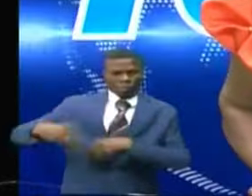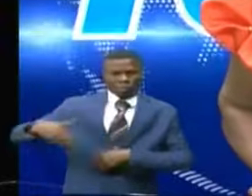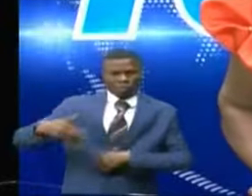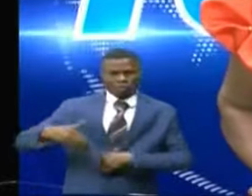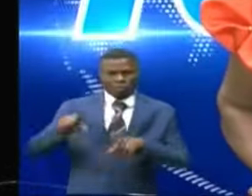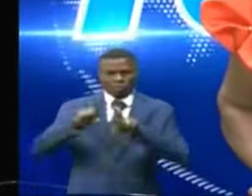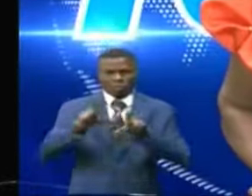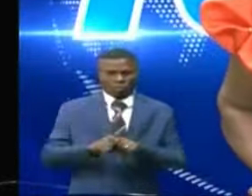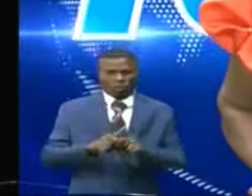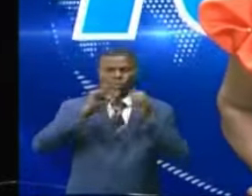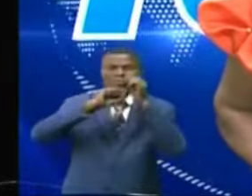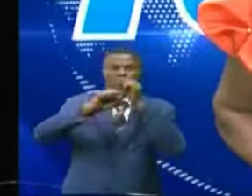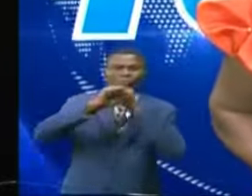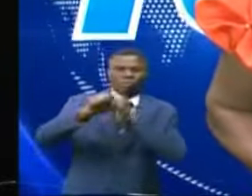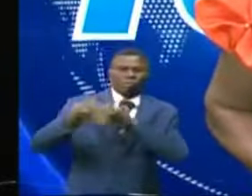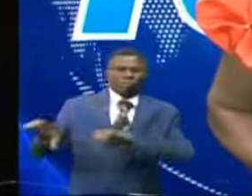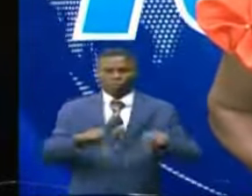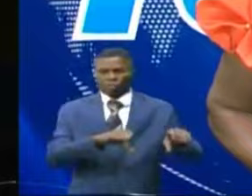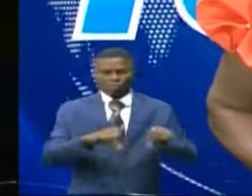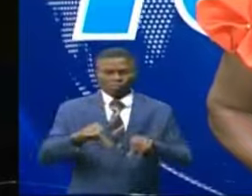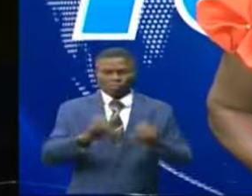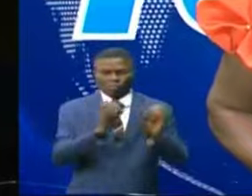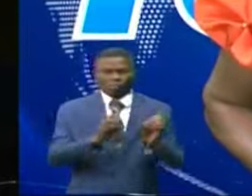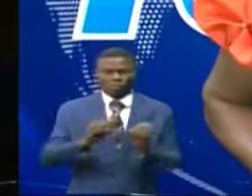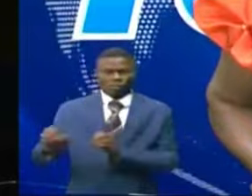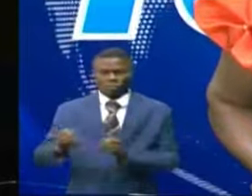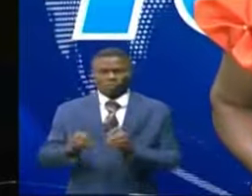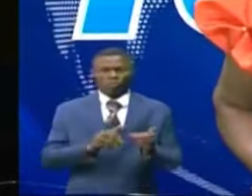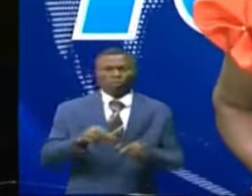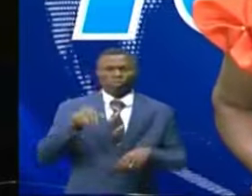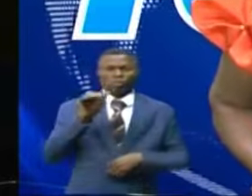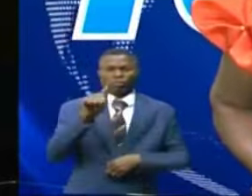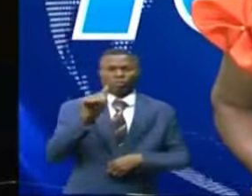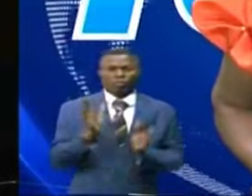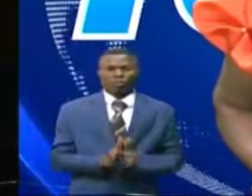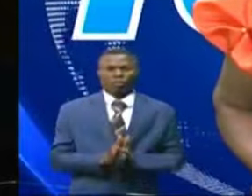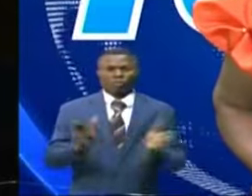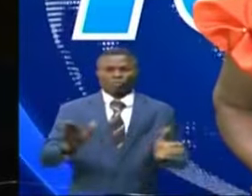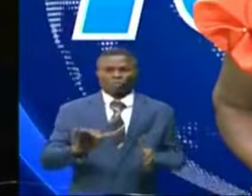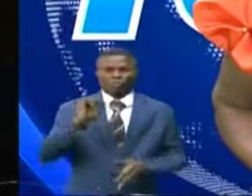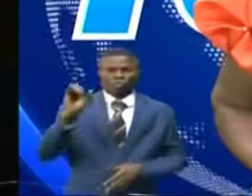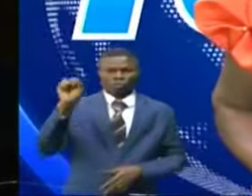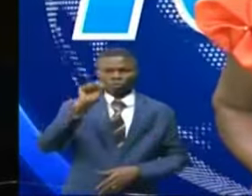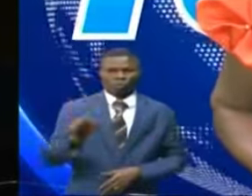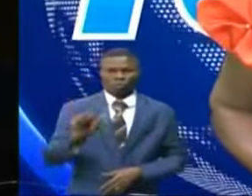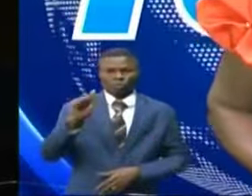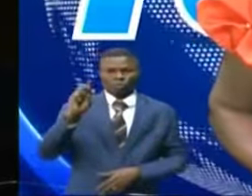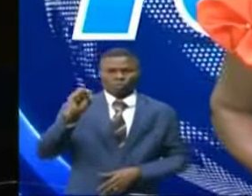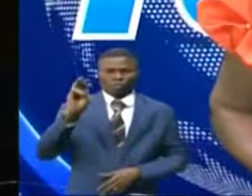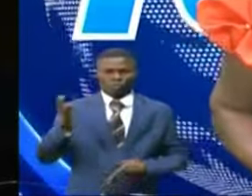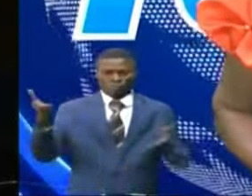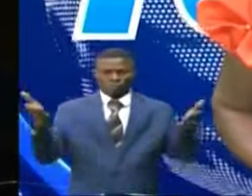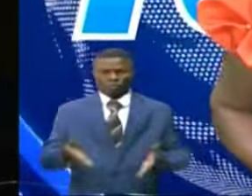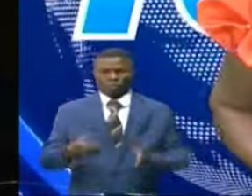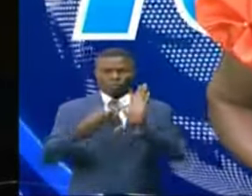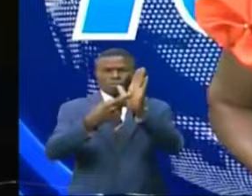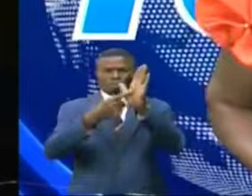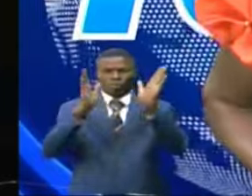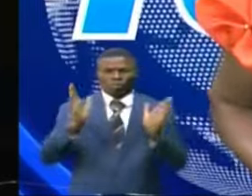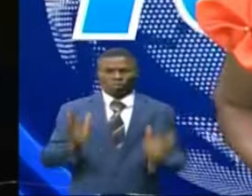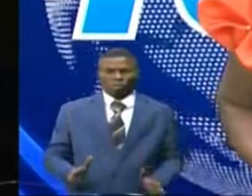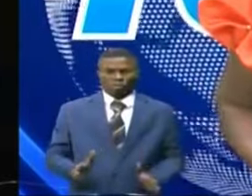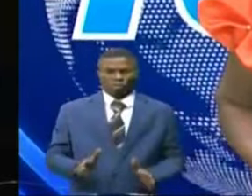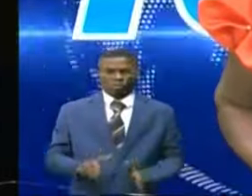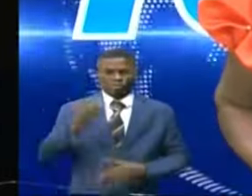et marketing. Une cérémonie présidée par le directeur général de l'ISAM, c'était en présence des représentants